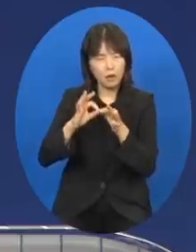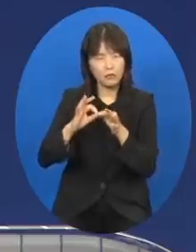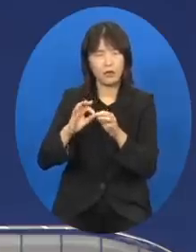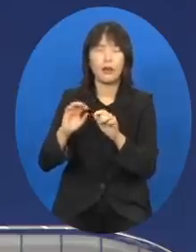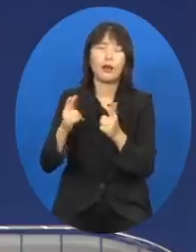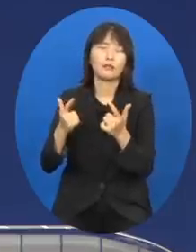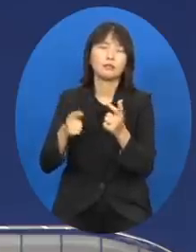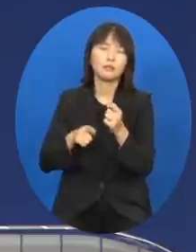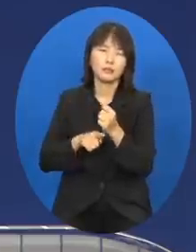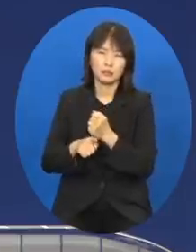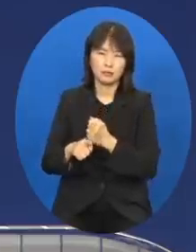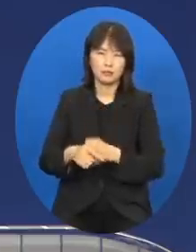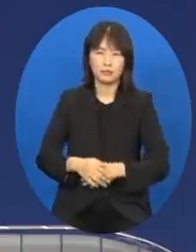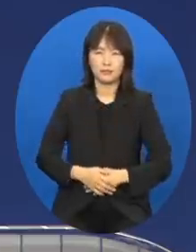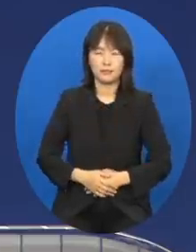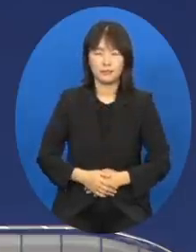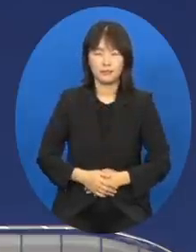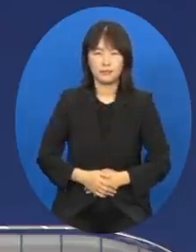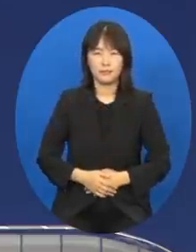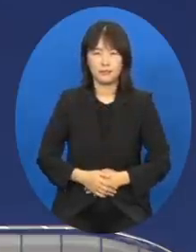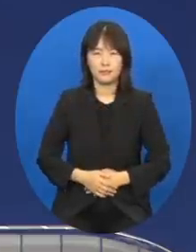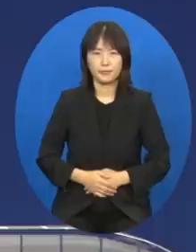아니라는 뜻입니다.